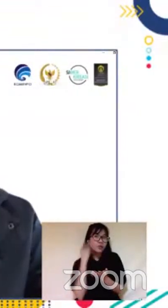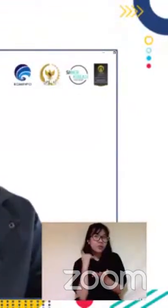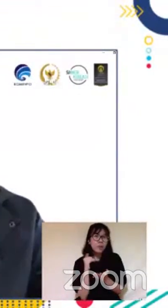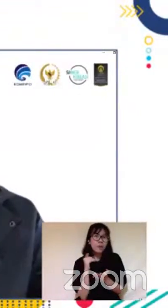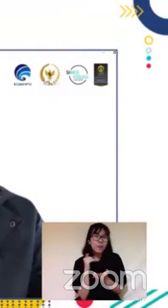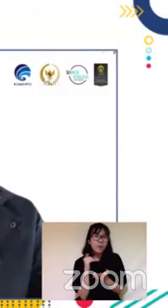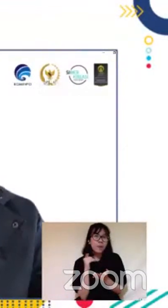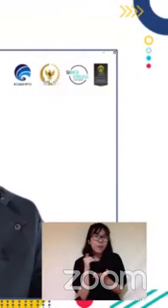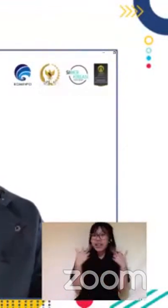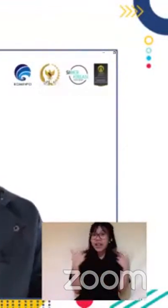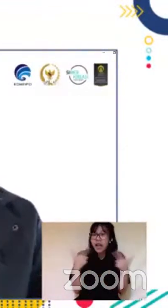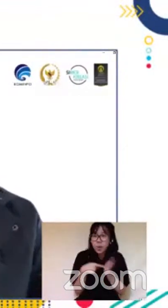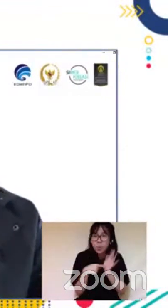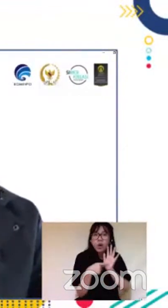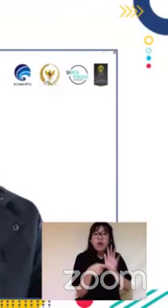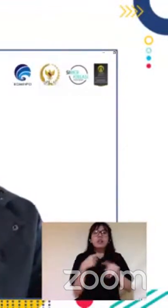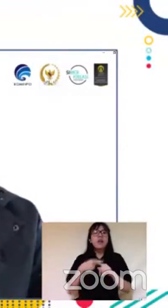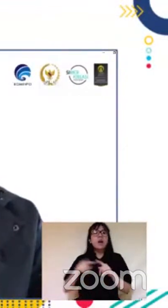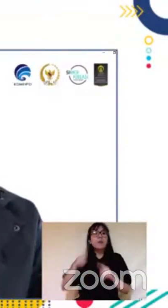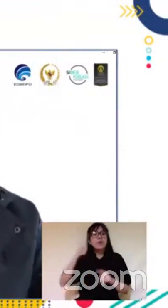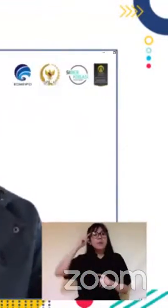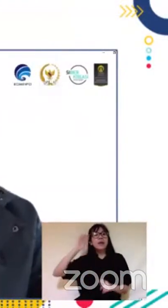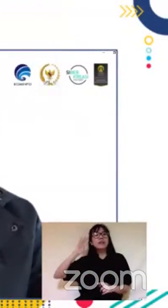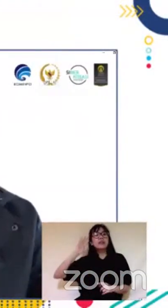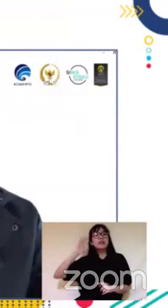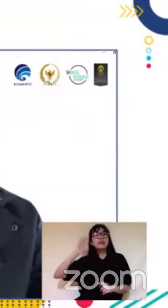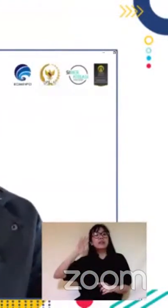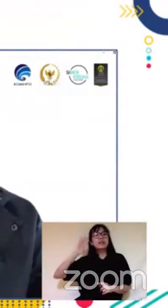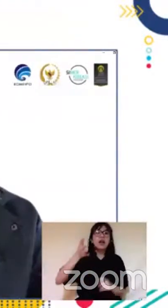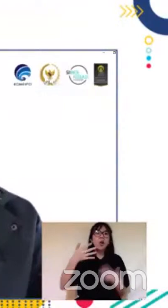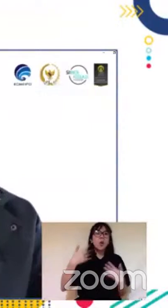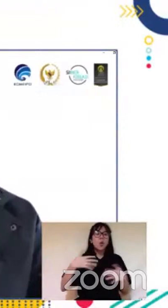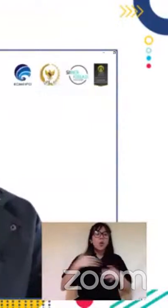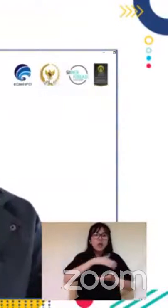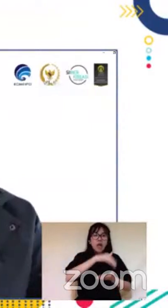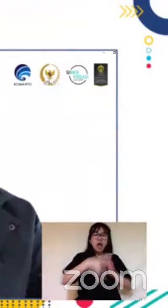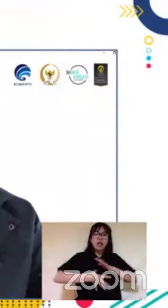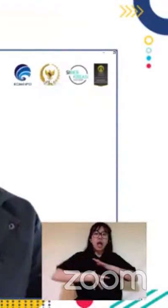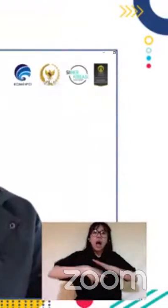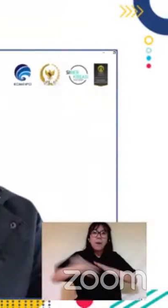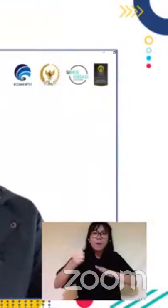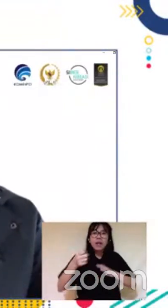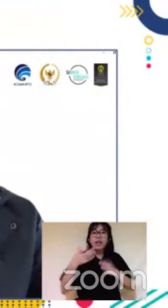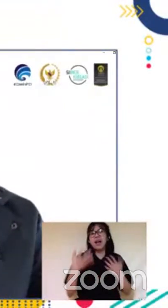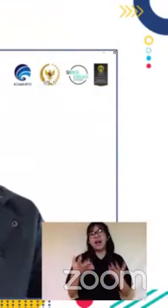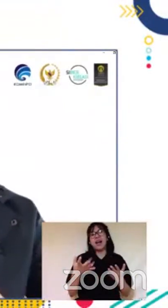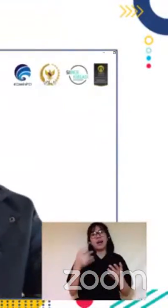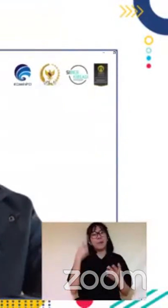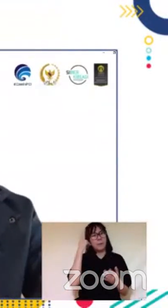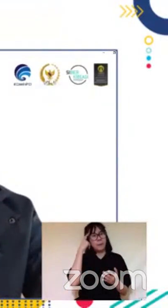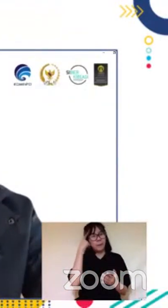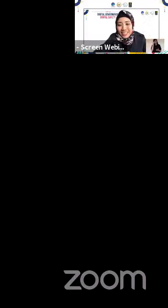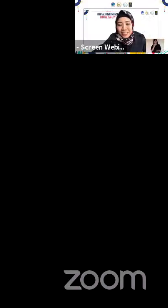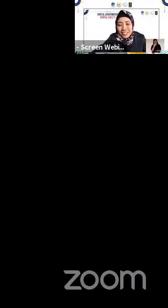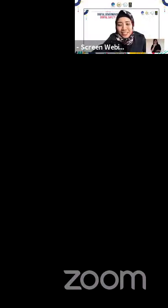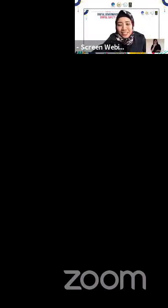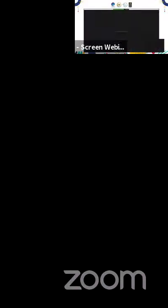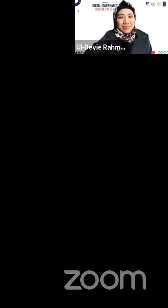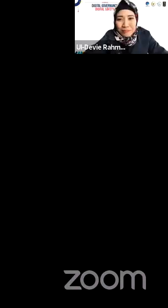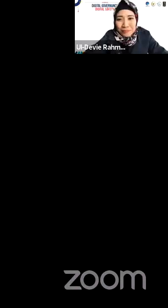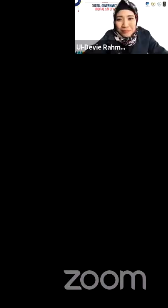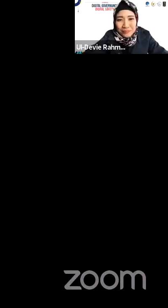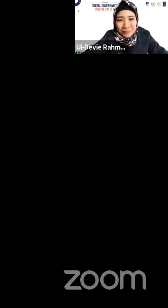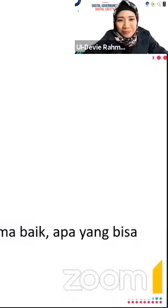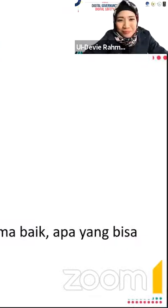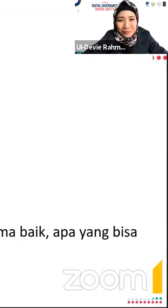kemudian masa depan kita yang dipertaruhkan karena data kita yang diberikan di sana. Baik, berikutnya kita lanjut ke pertanyaan